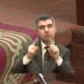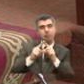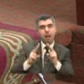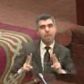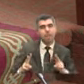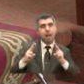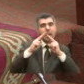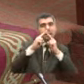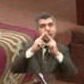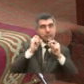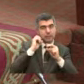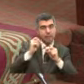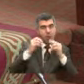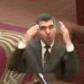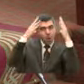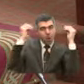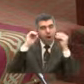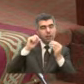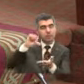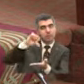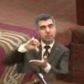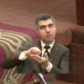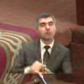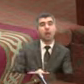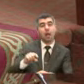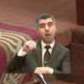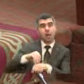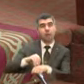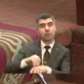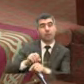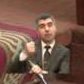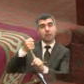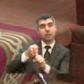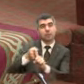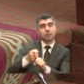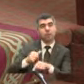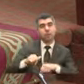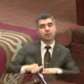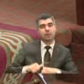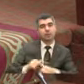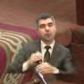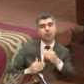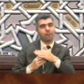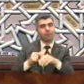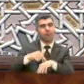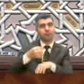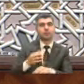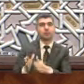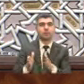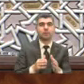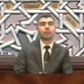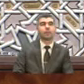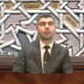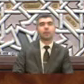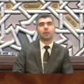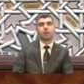الثقافي اللي كيشتغل اللي هو دار المغرب موريال. نشتغل أيضا على الدماغ. شكرا سيد الوزيرة، انتهى الوقت، شكرا. السؤال الموالي